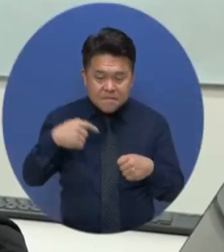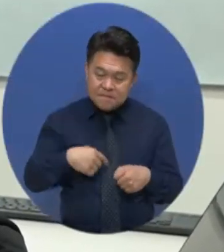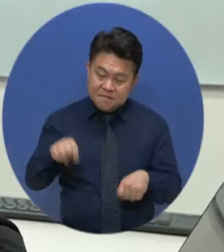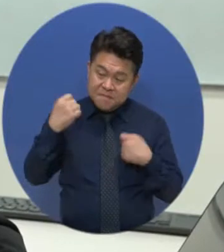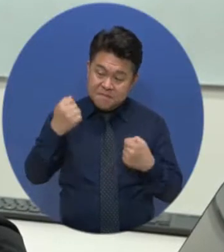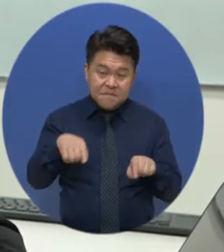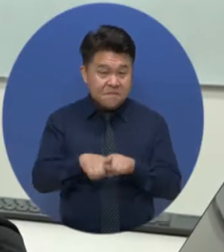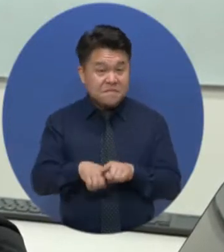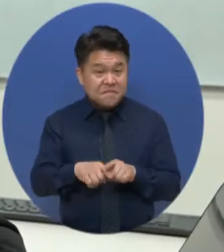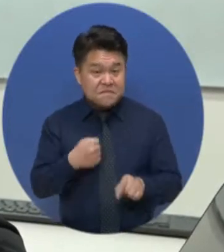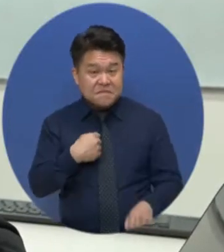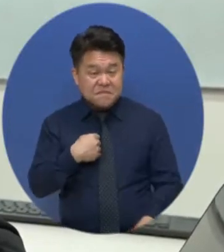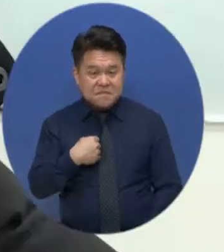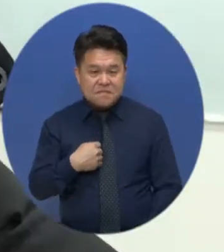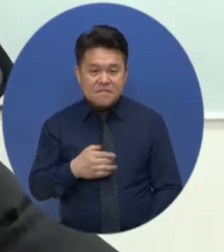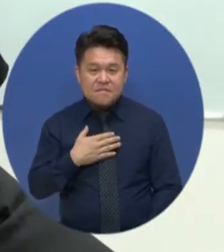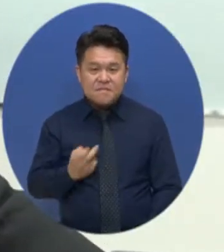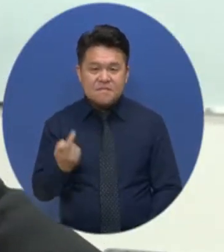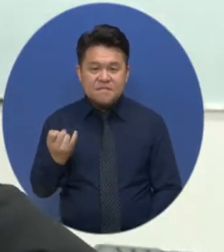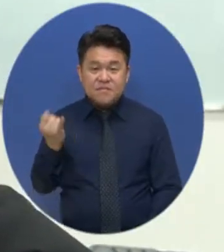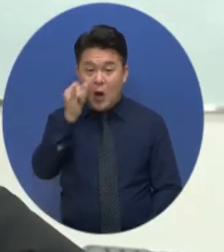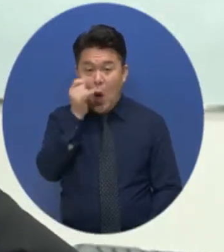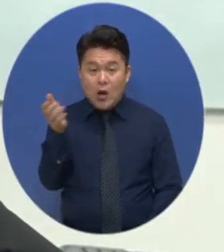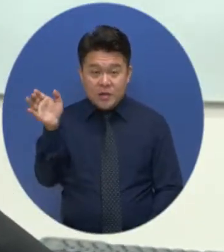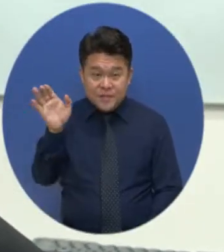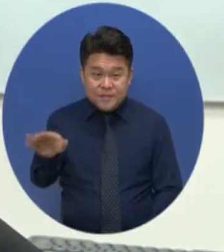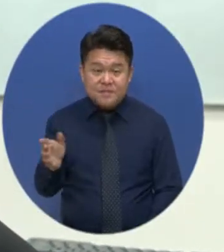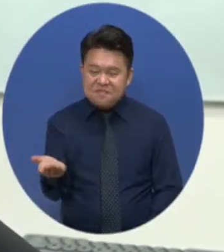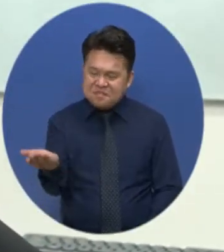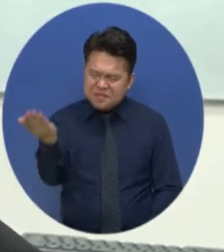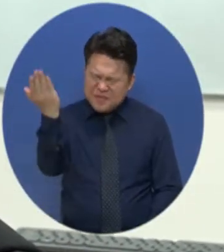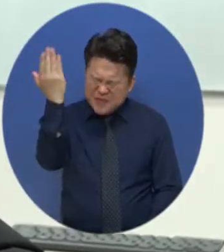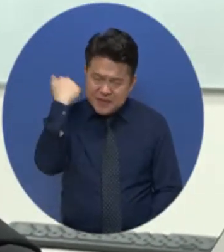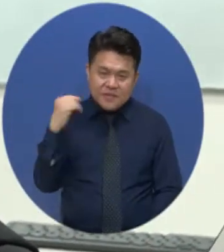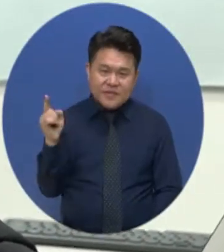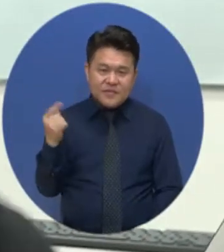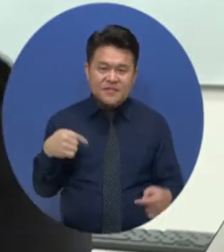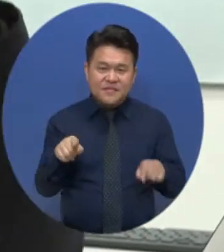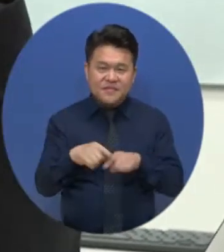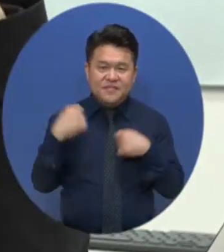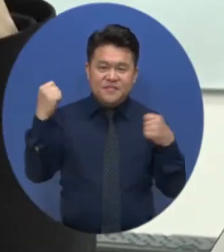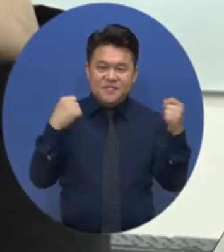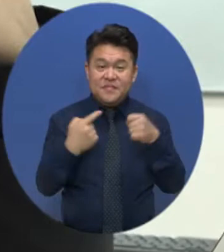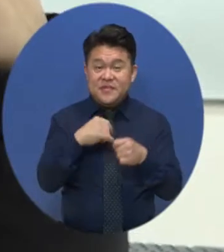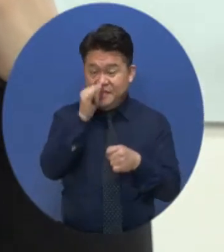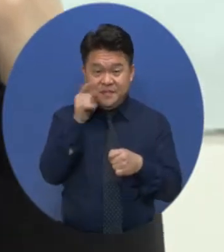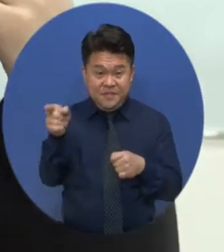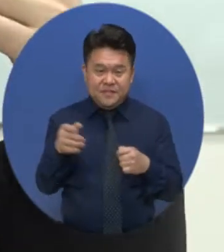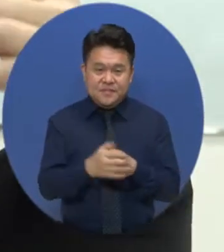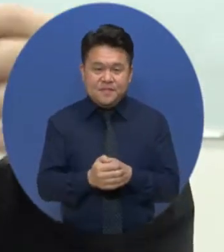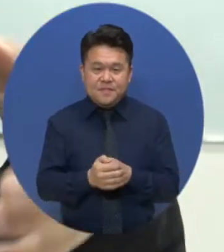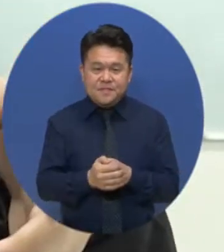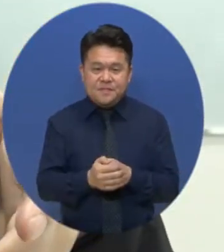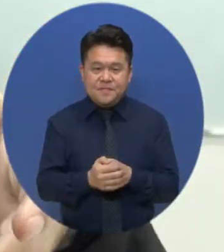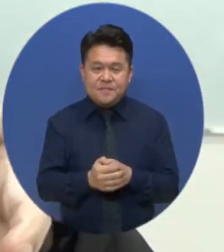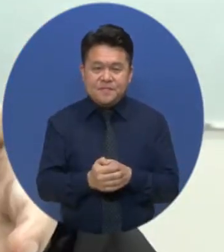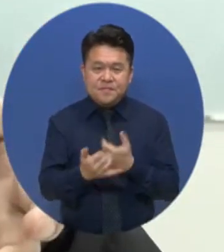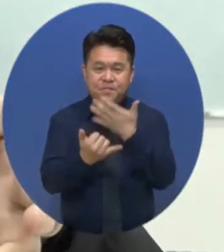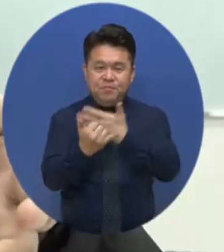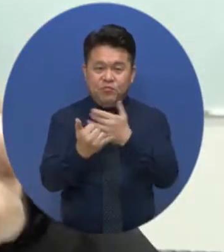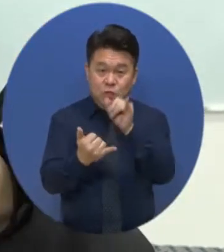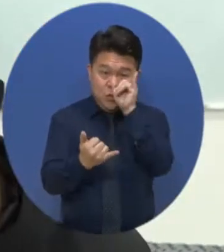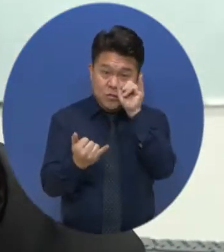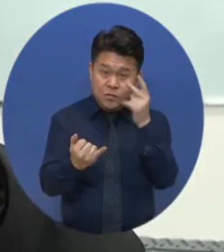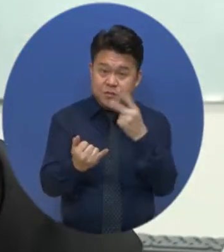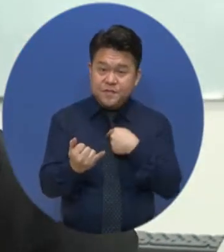댄스를 이제 쳐본 건데 아는 이제 형 누나들이 있는데 이제 무용을 같이 예전에 했었어요. 근데 이제 유튜브를 하시기도